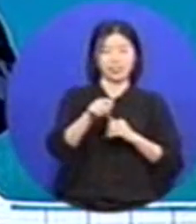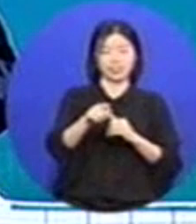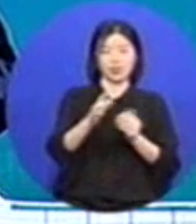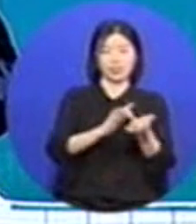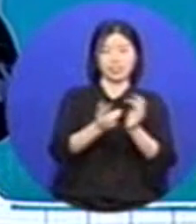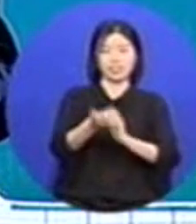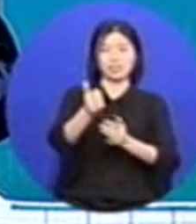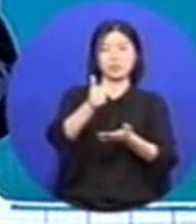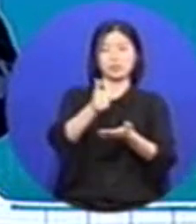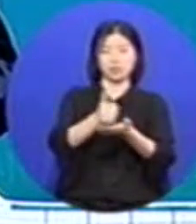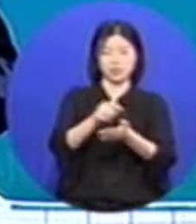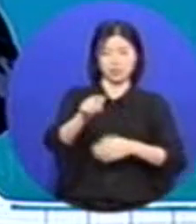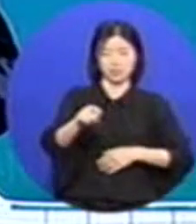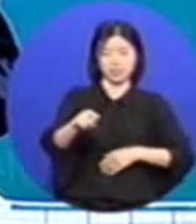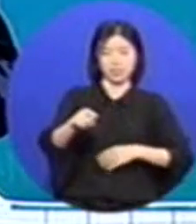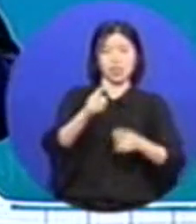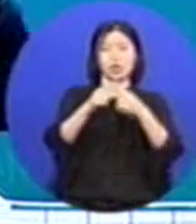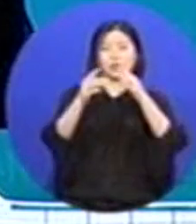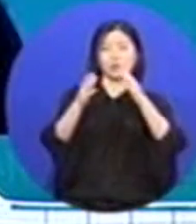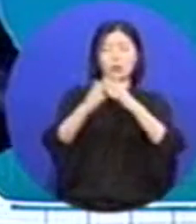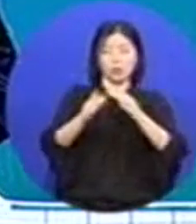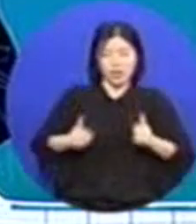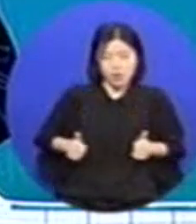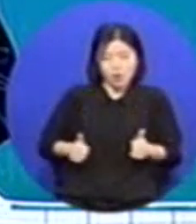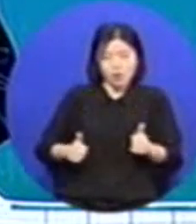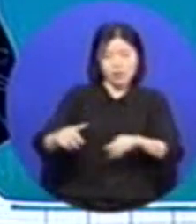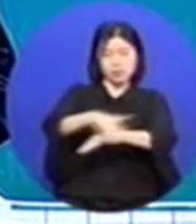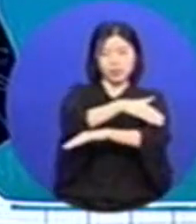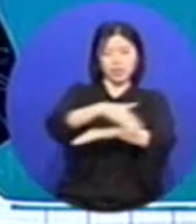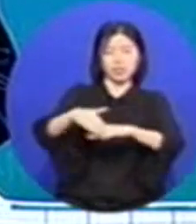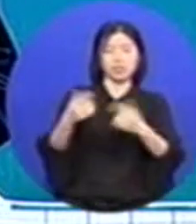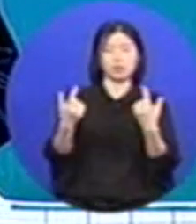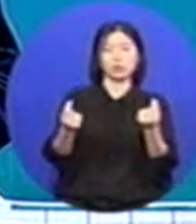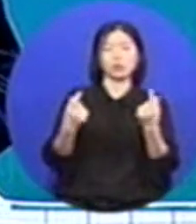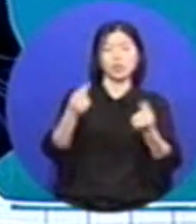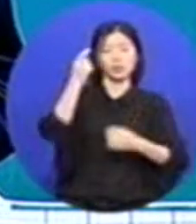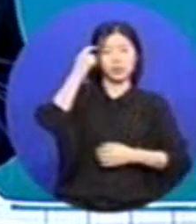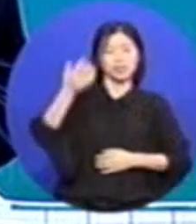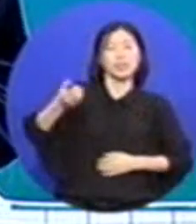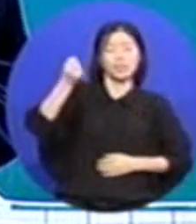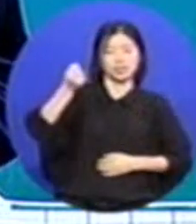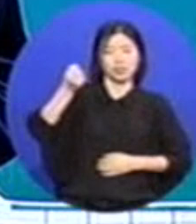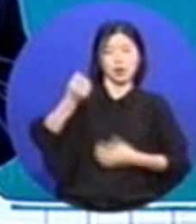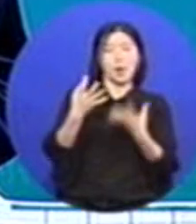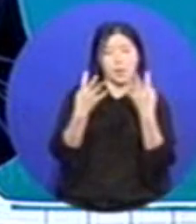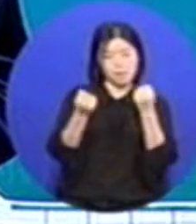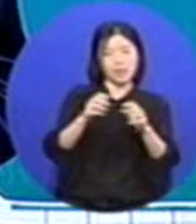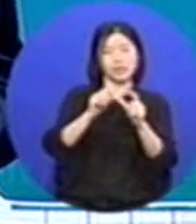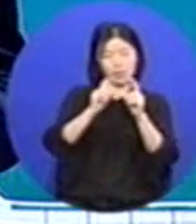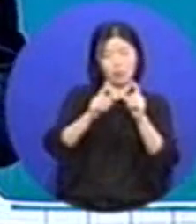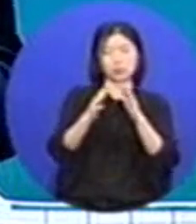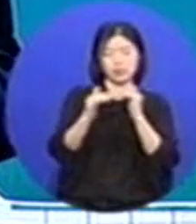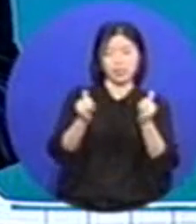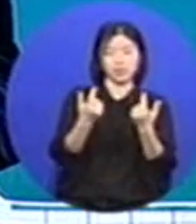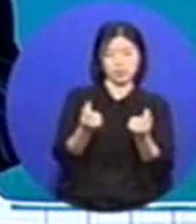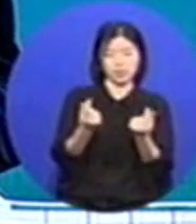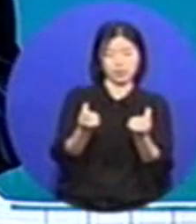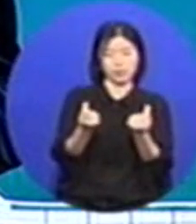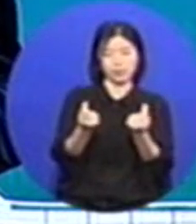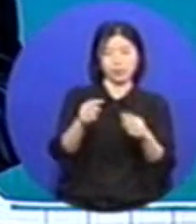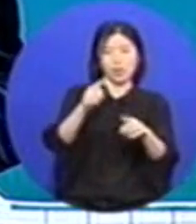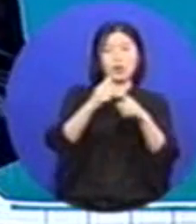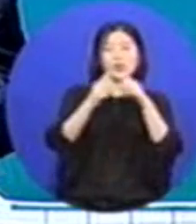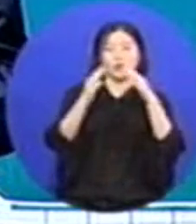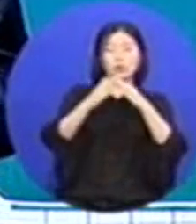것을 교회의 열심 에 다니는 거라고 생각하고 있기 때문입니다 많은 분들이 그래요 교회에 열심히 다니는